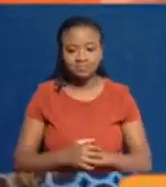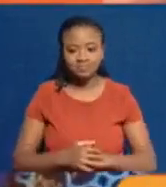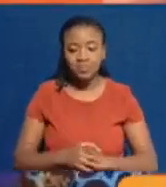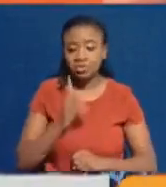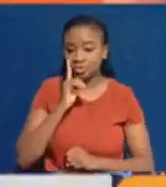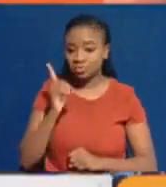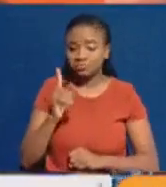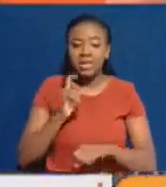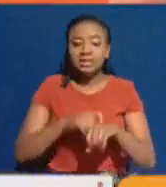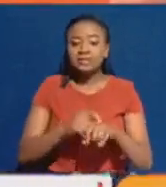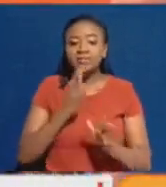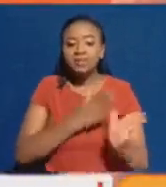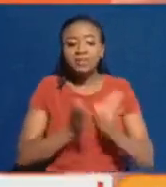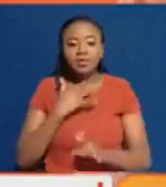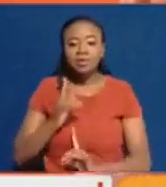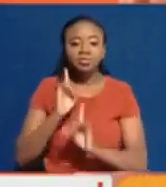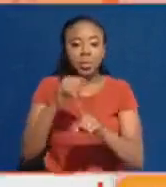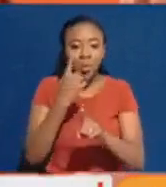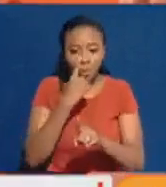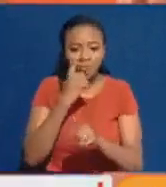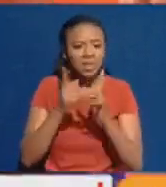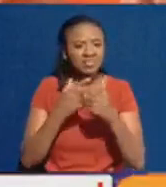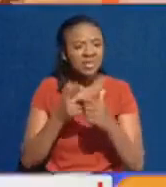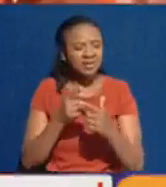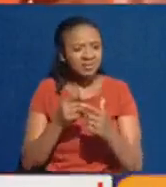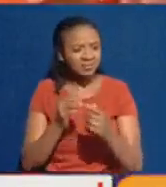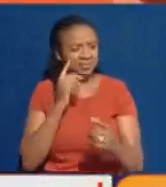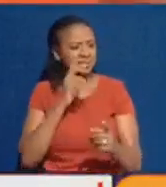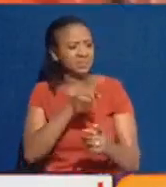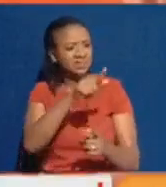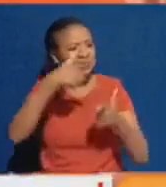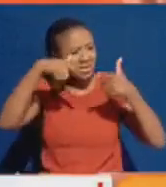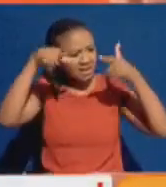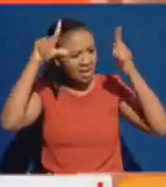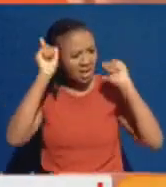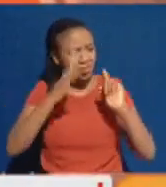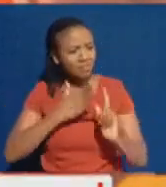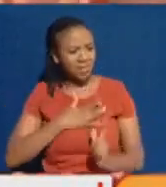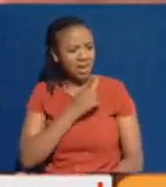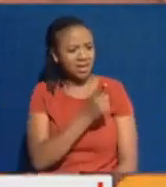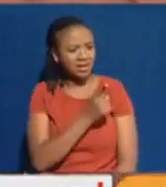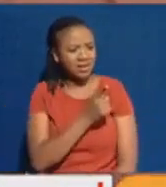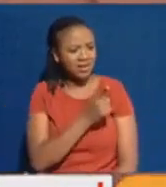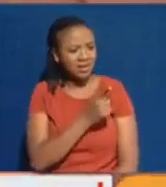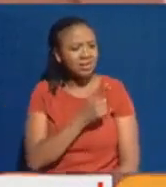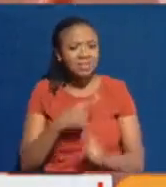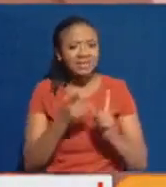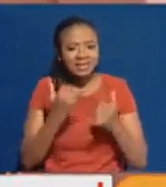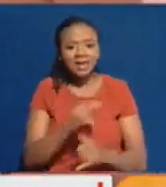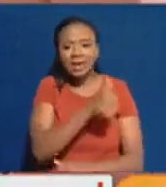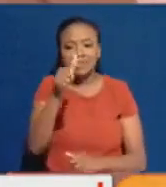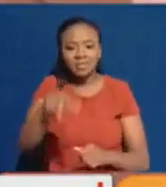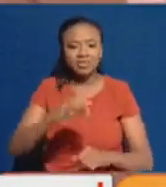kuelekea nyumbani anakutana na ng'ombe yake iliibiwa wakati alikuwa anafukuzwa. Huyo ni mtu, hiyo ng'ombe sio yake